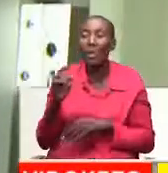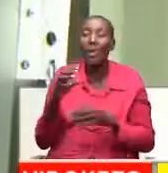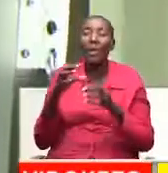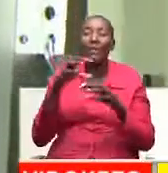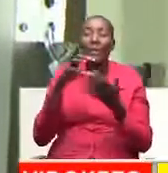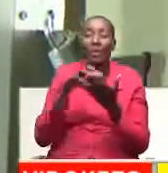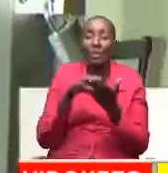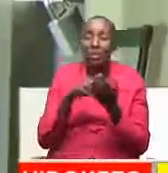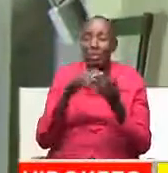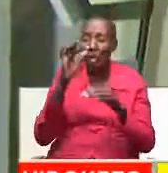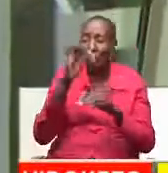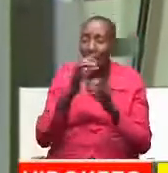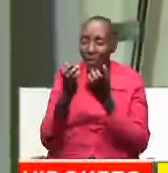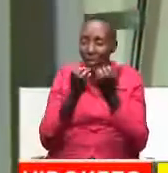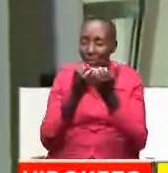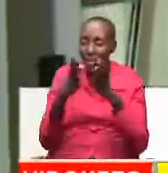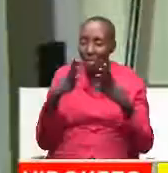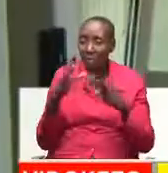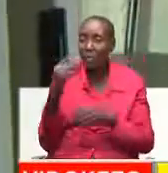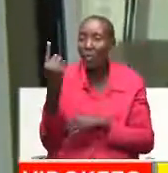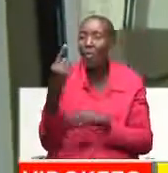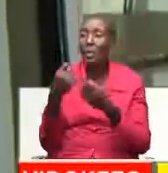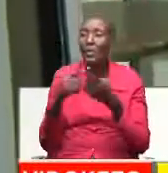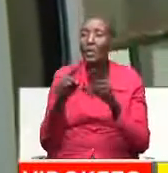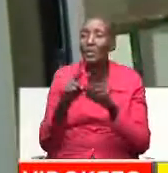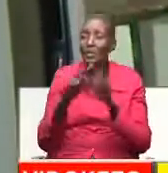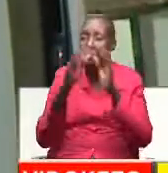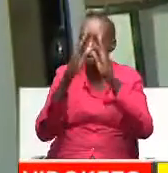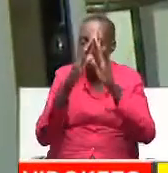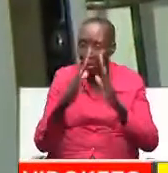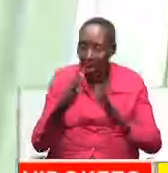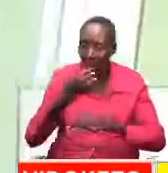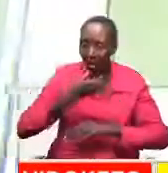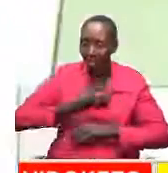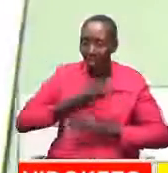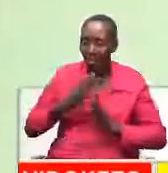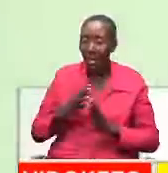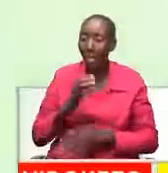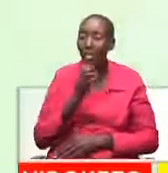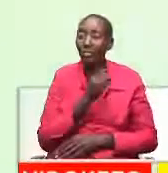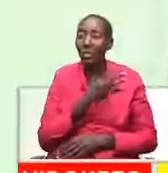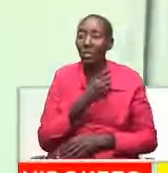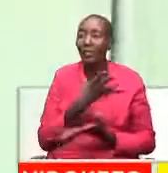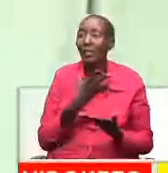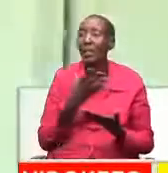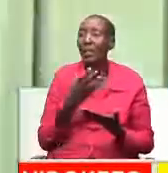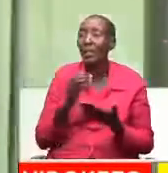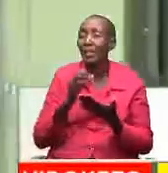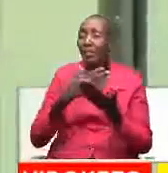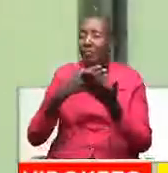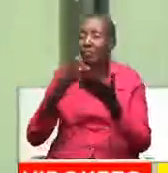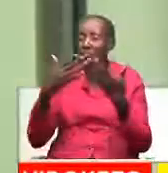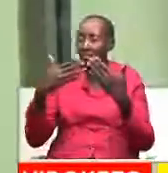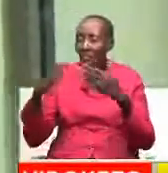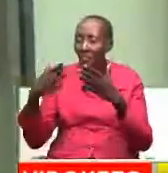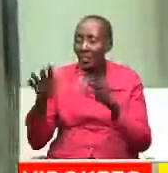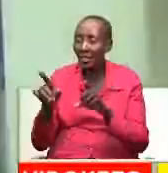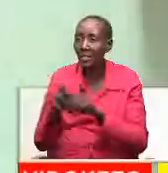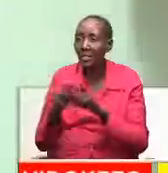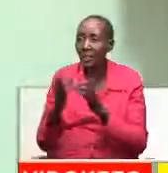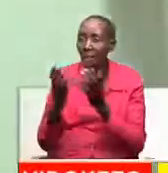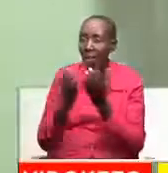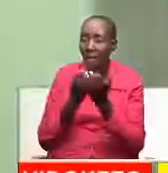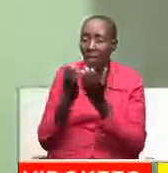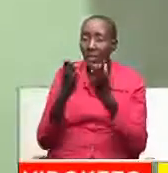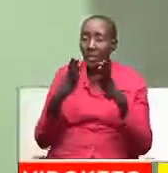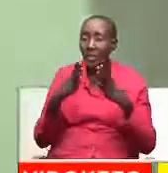tu wafanyabiashara peke yao, bali hata wenye nyumba, wakihofia jinsi wapangaji wanavyotoka kwa nyumba zao. Nancy Wairimu ni mwanabiashara anayefanya